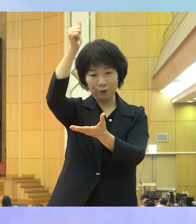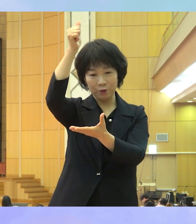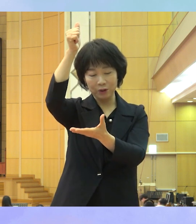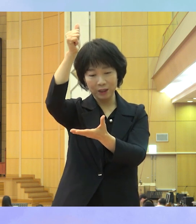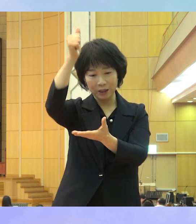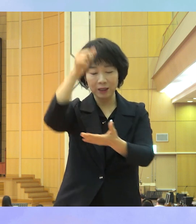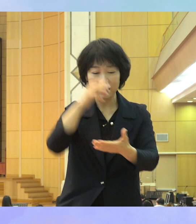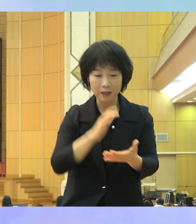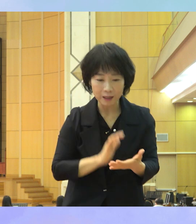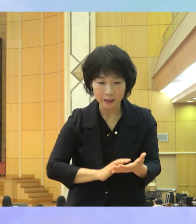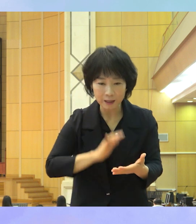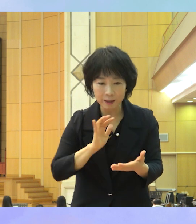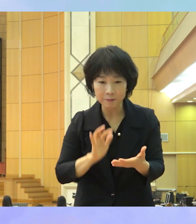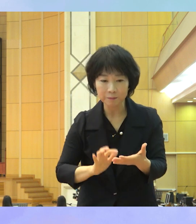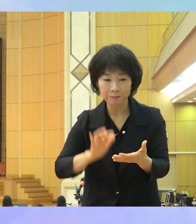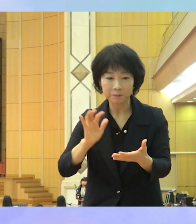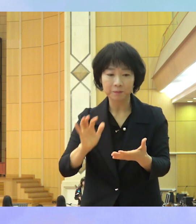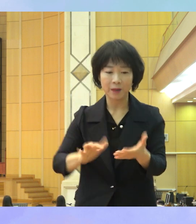주님,